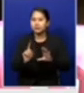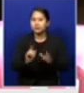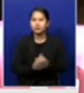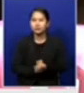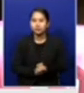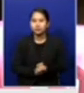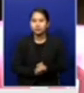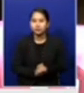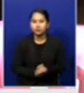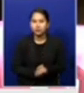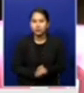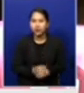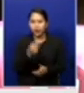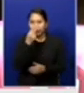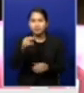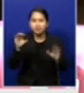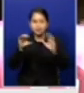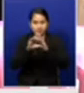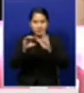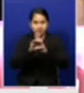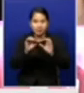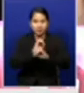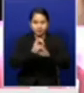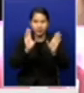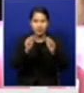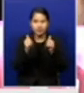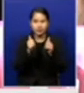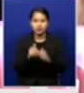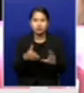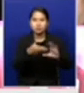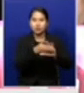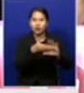จะทำให้เห็นภาพใหญ่ในการอภิปรายครับ